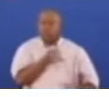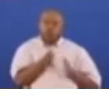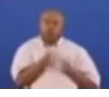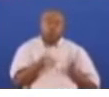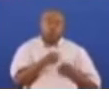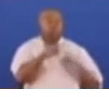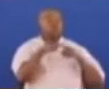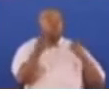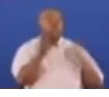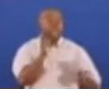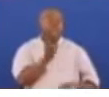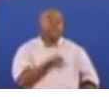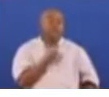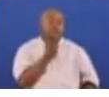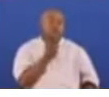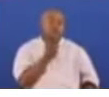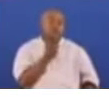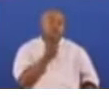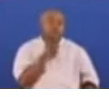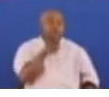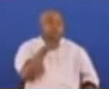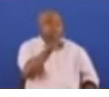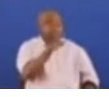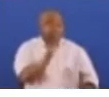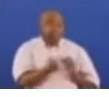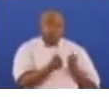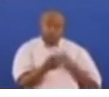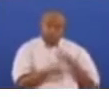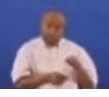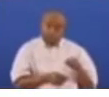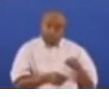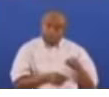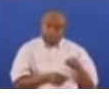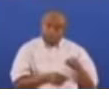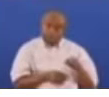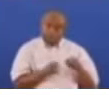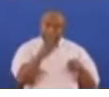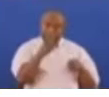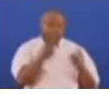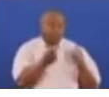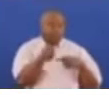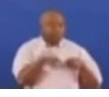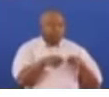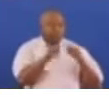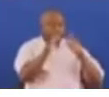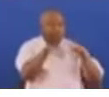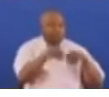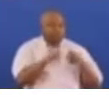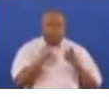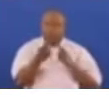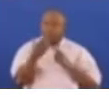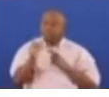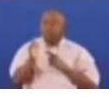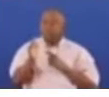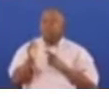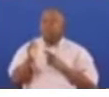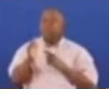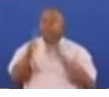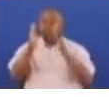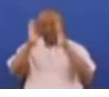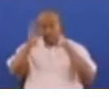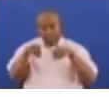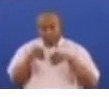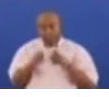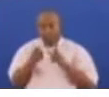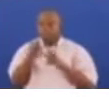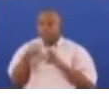hivi, yale ameyasema atasema akiwa ndani ya bunge, atasema akiwa nje ya bunge, atasema